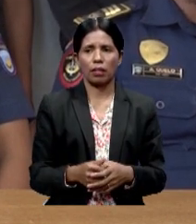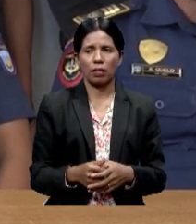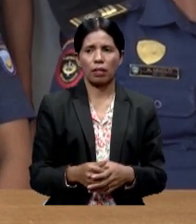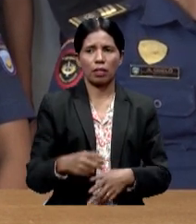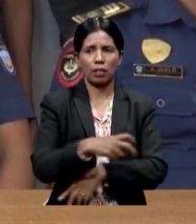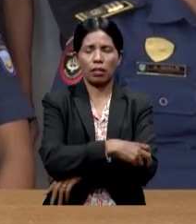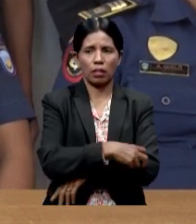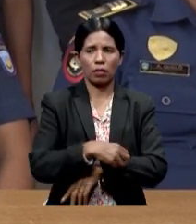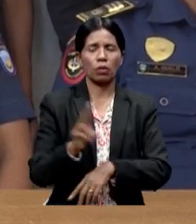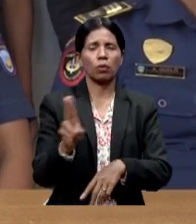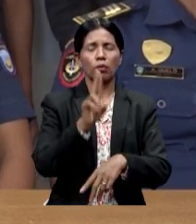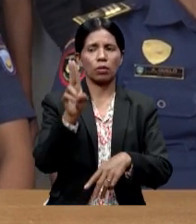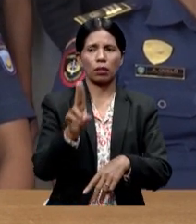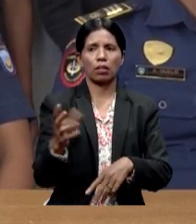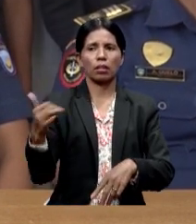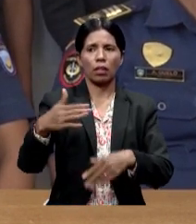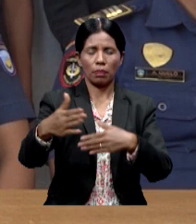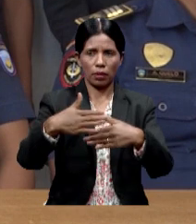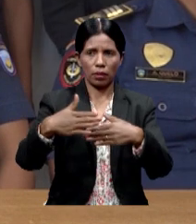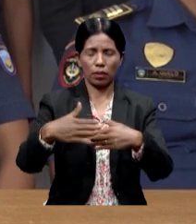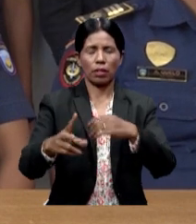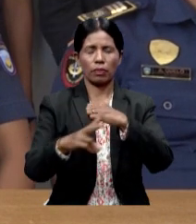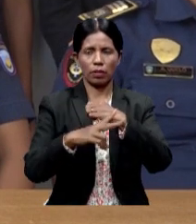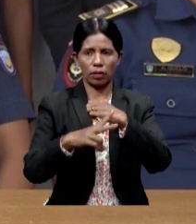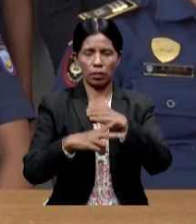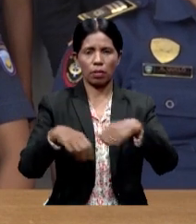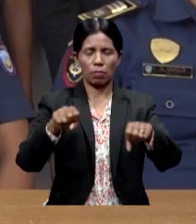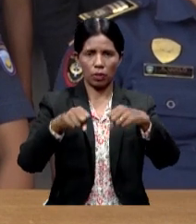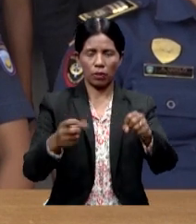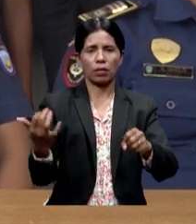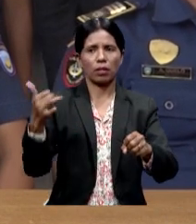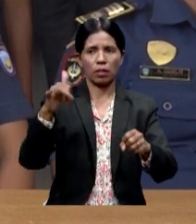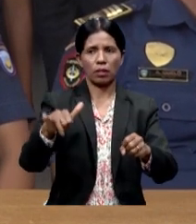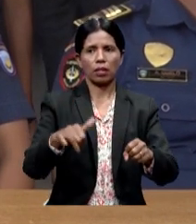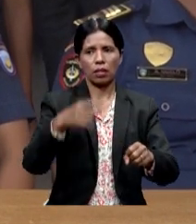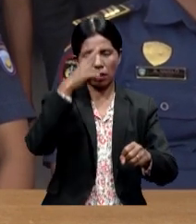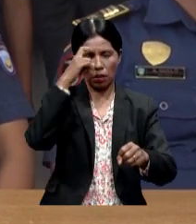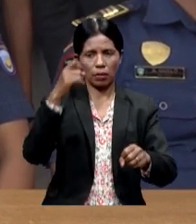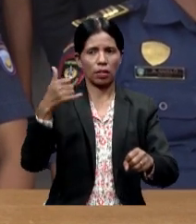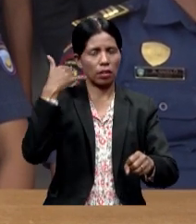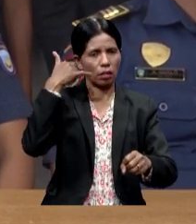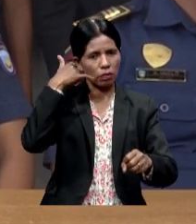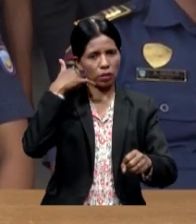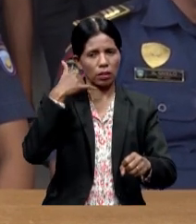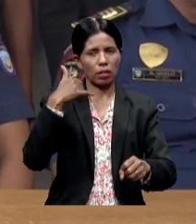nauk sira uza meus kuanu sira besik ona iha biti masir ni motorizada sira, tamba telemobil sirne tau iha